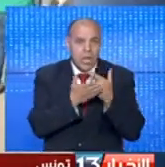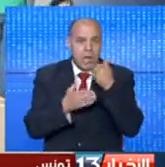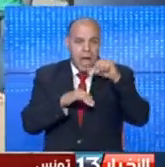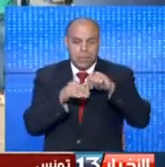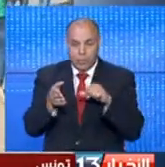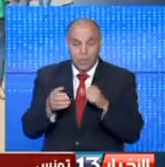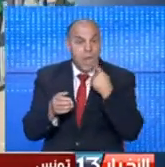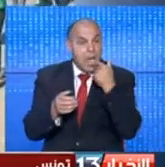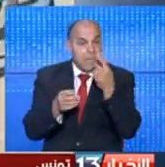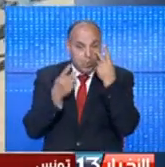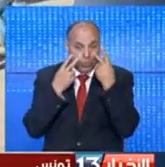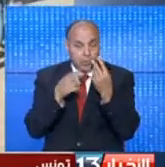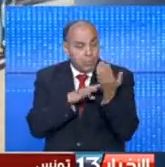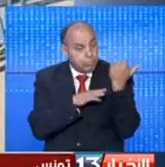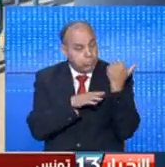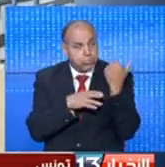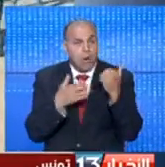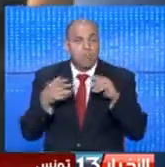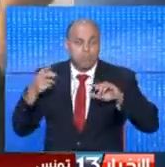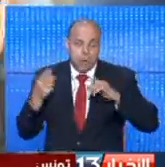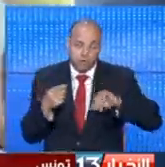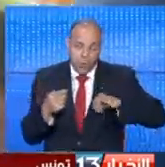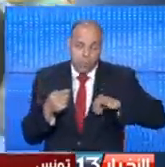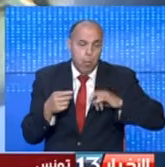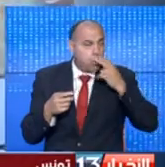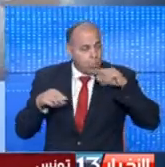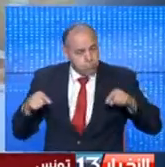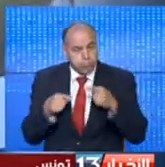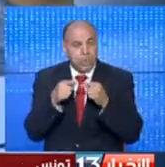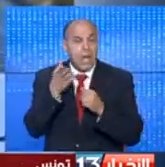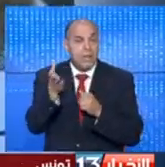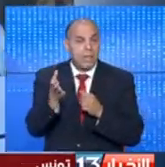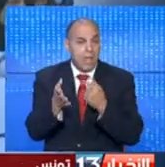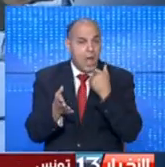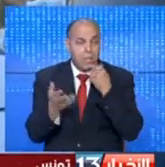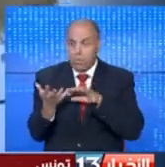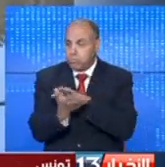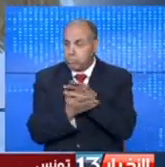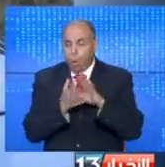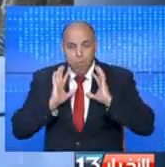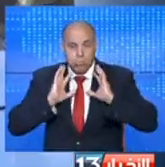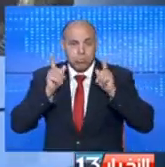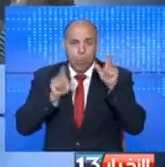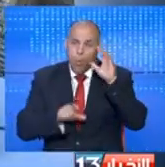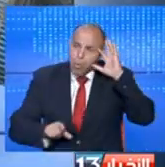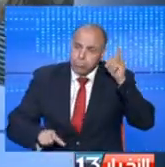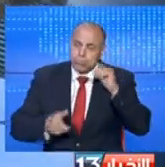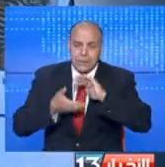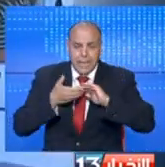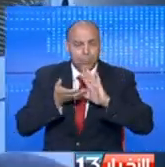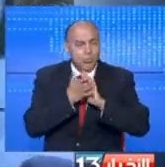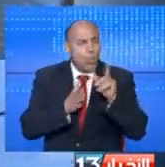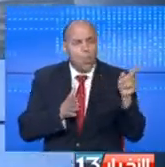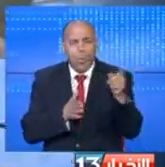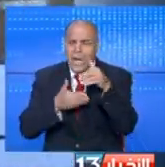العاصمة، والتي تشهد منذ أيام مواجهة بين شبان وقوات الأمن. وقد أثارت الأحداث استنكار الرأي العام والمنظمات